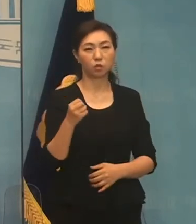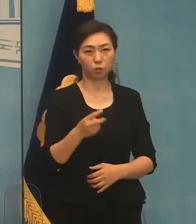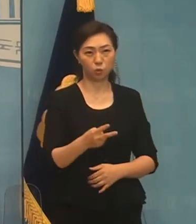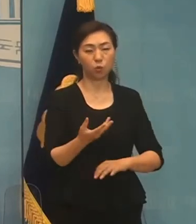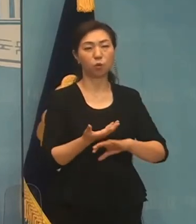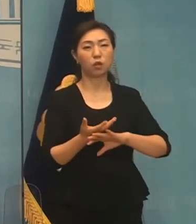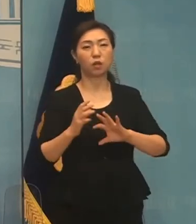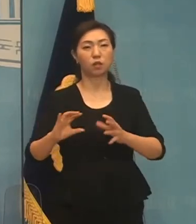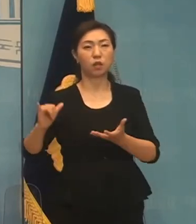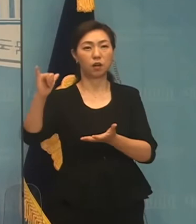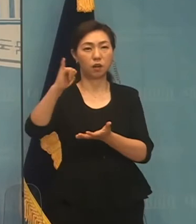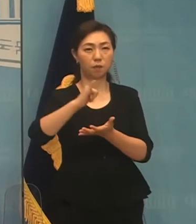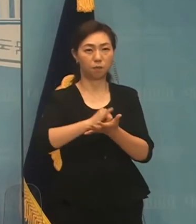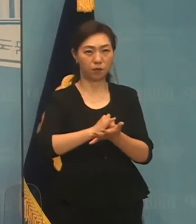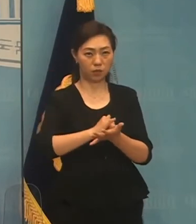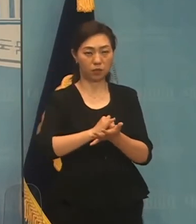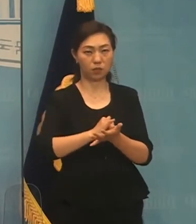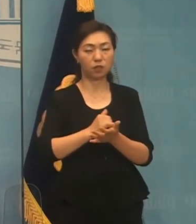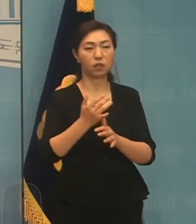외국인,